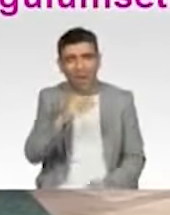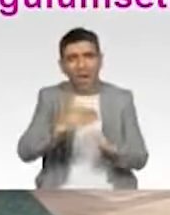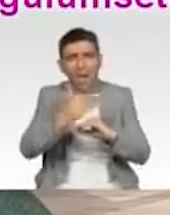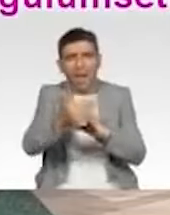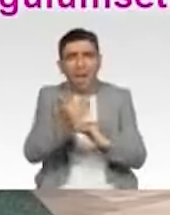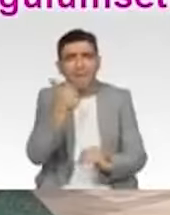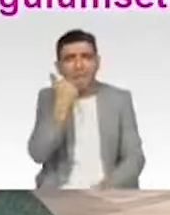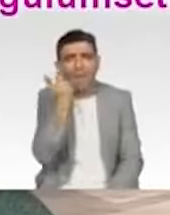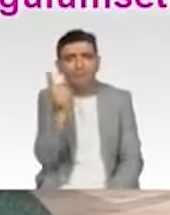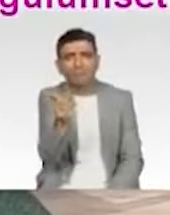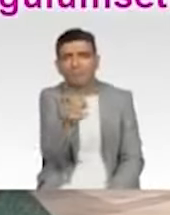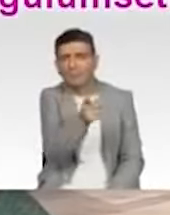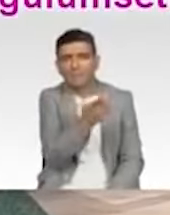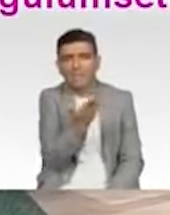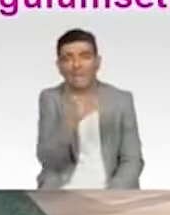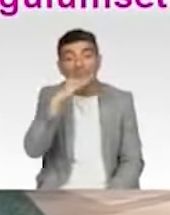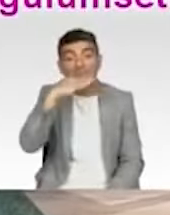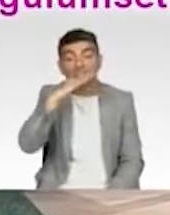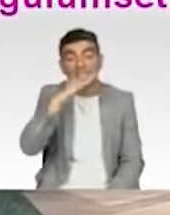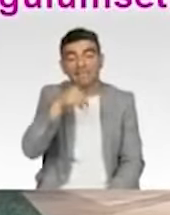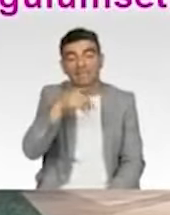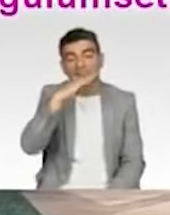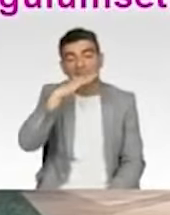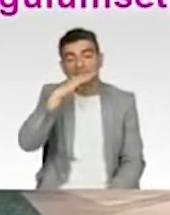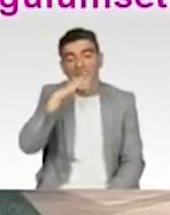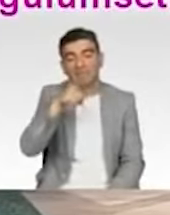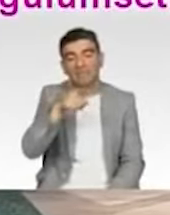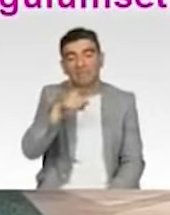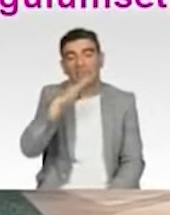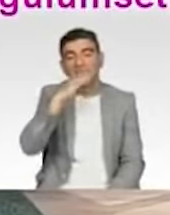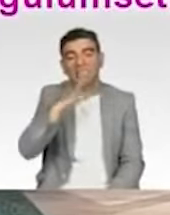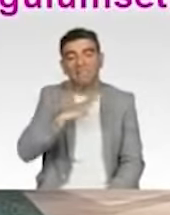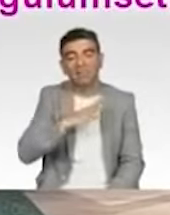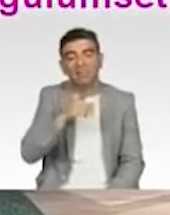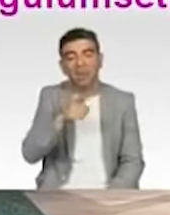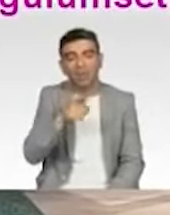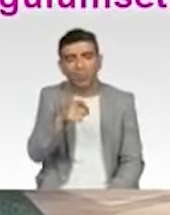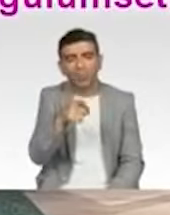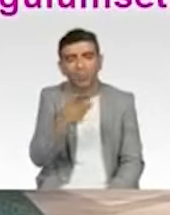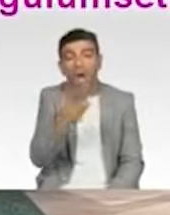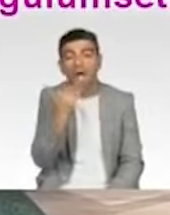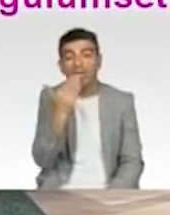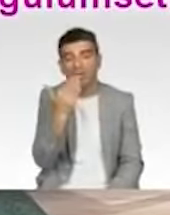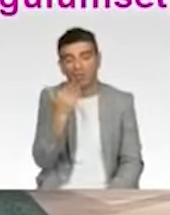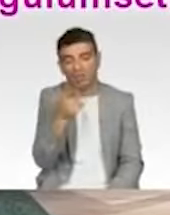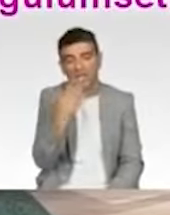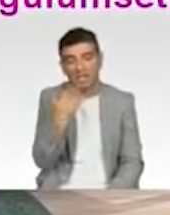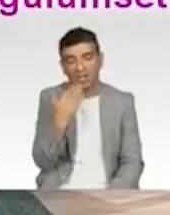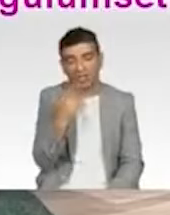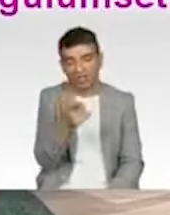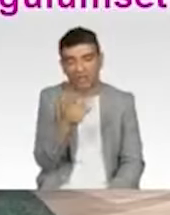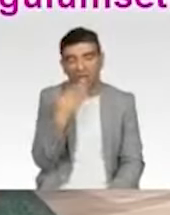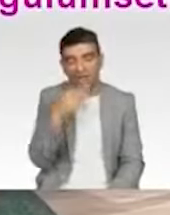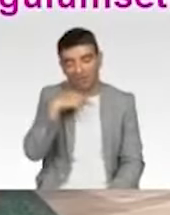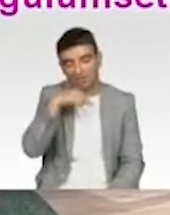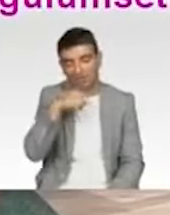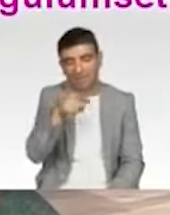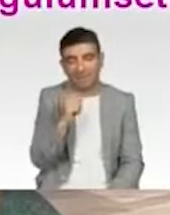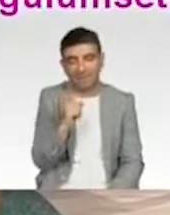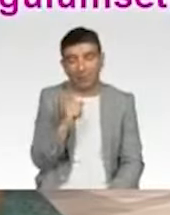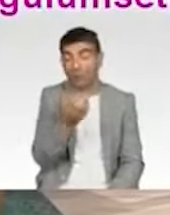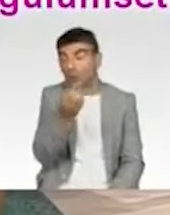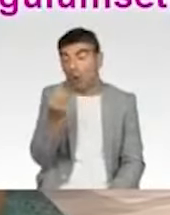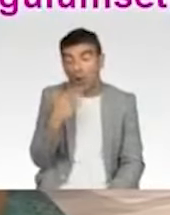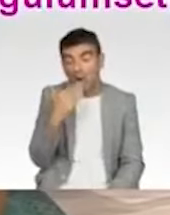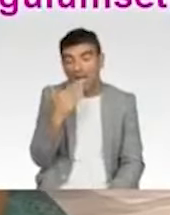beyaz şeyler ne? En arkada beyaz mısır. Şeyler. Mısır. Ha. Mısır var orada ve mısır unu. Bu acı. Ha, acı biber. Bu acısı çok acı abi. Çok